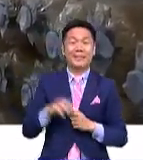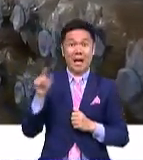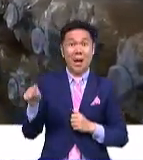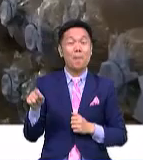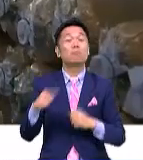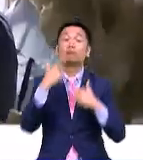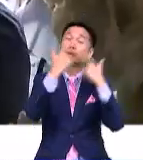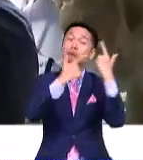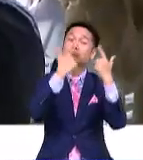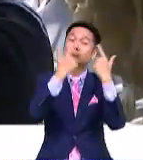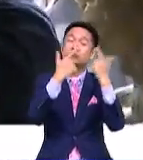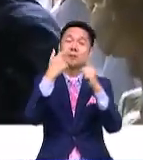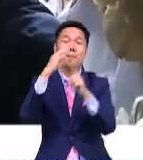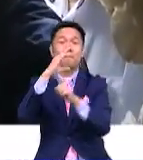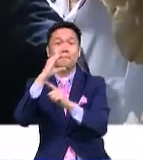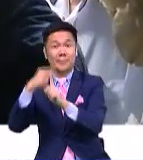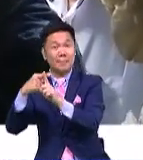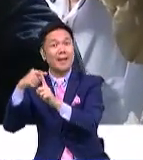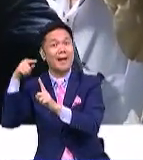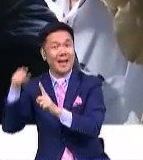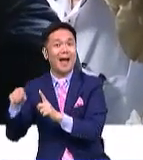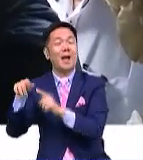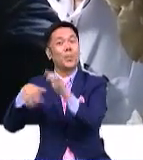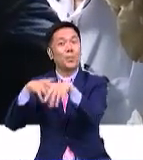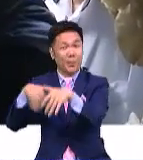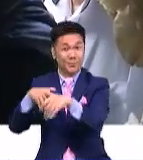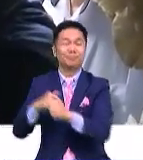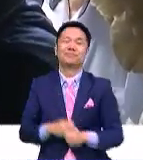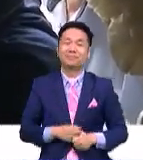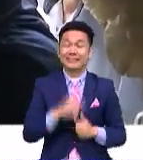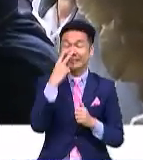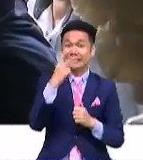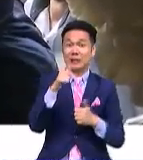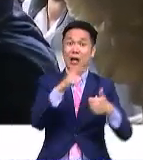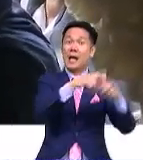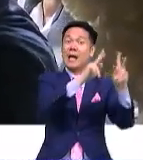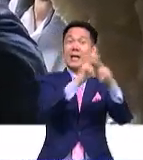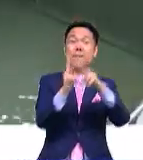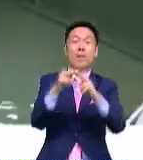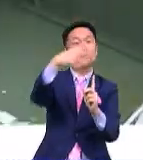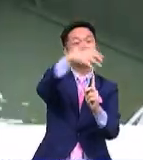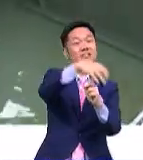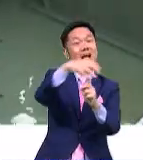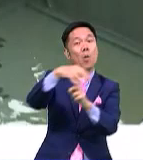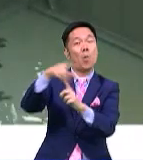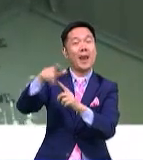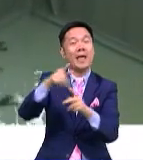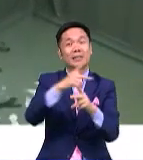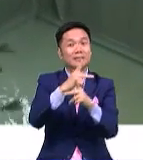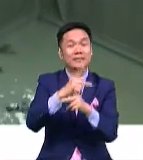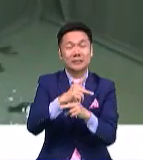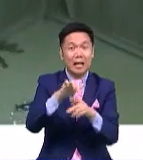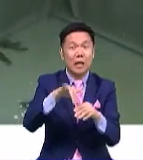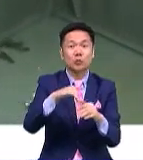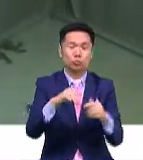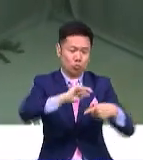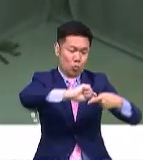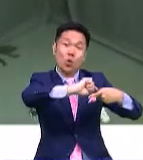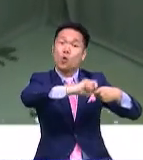ekopelancongan merupakan tumpuan ketiga. Tarikannya, Kampung Cendawan dan Kolam Ternakan Lobster Air